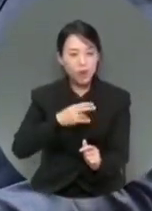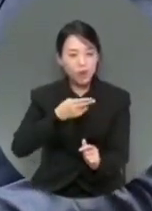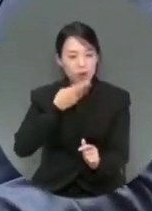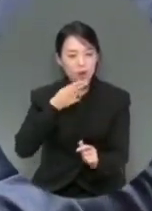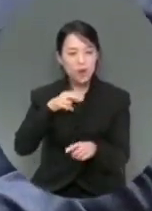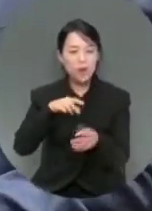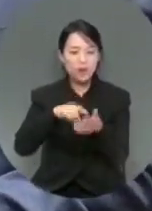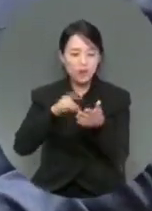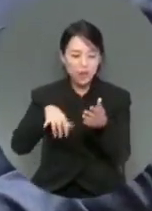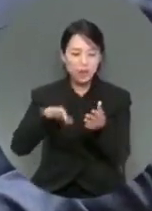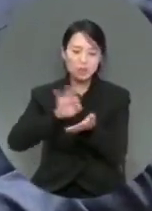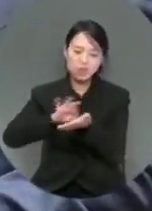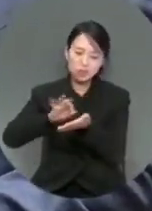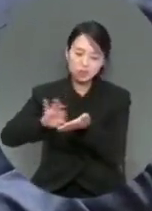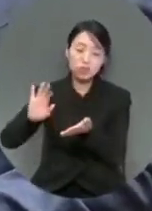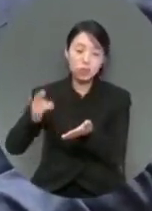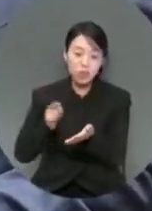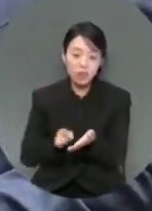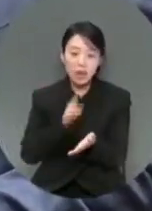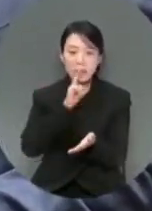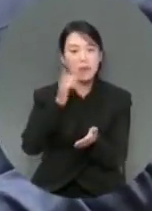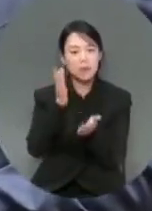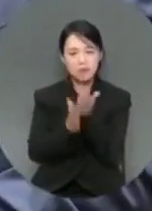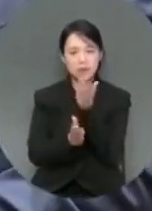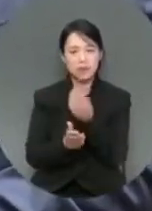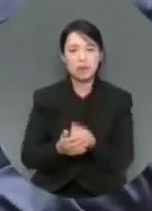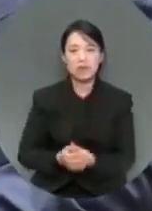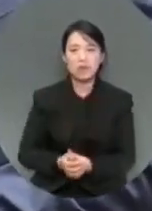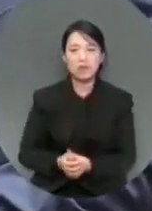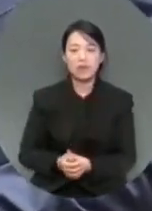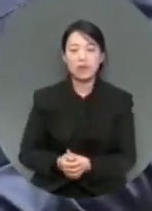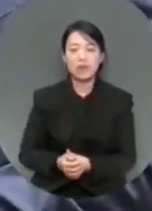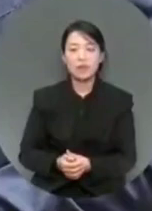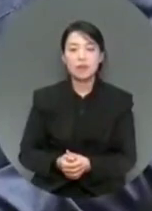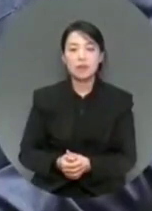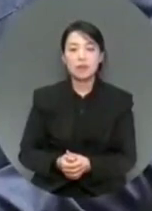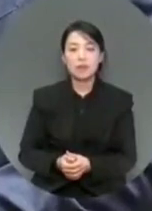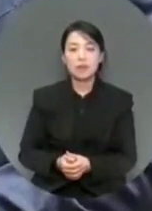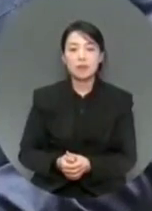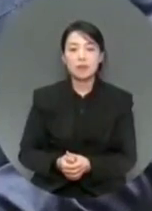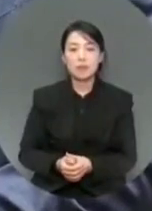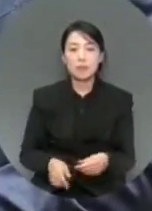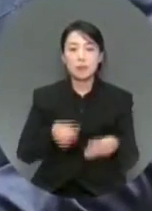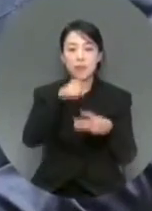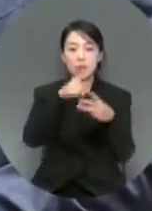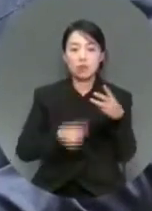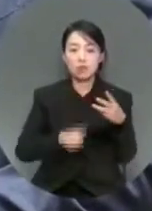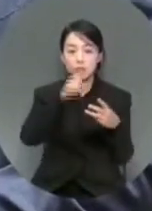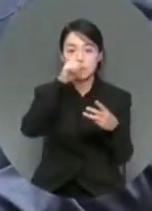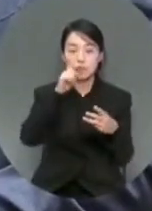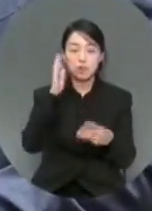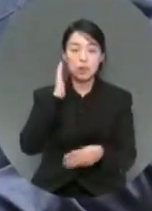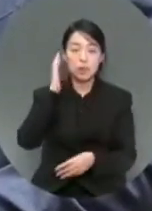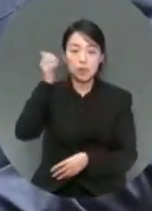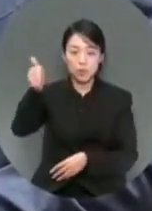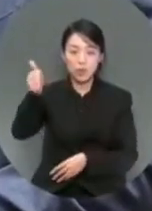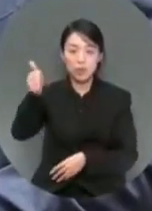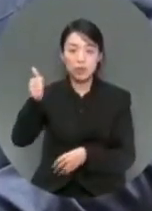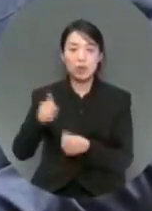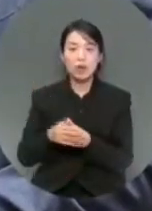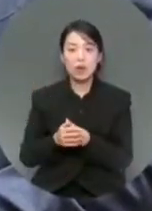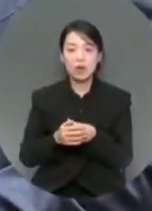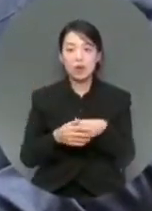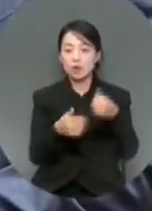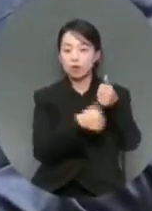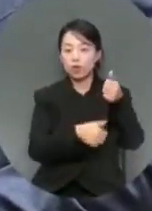혈세를 사용해도 된다. 네, 그건 아니지 않습니까? 얼마 남았으니까 제가 네. 또 하나 여쭤보겠습니다. 그 윤석열 대통령께서 상임위원장하고